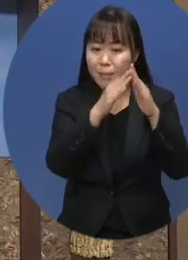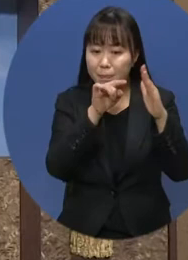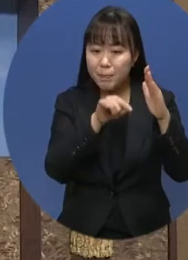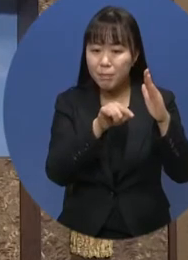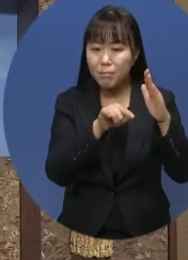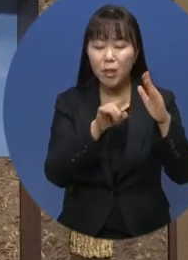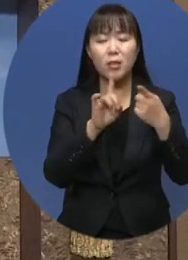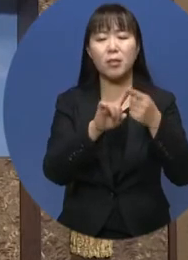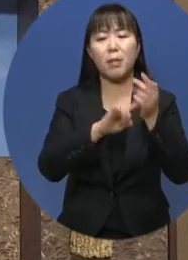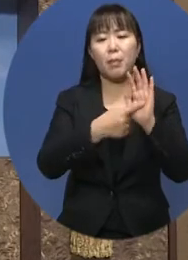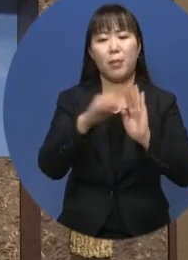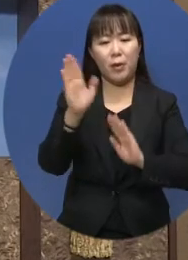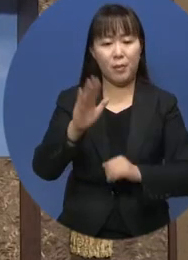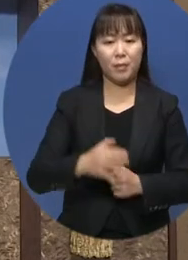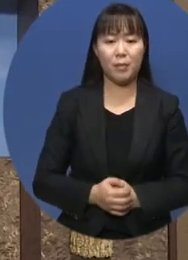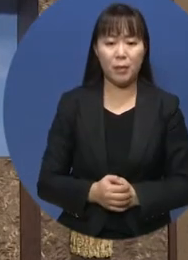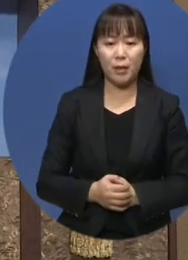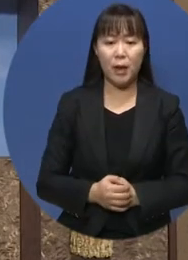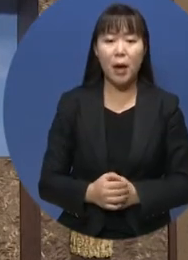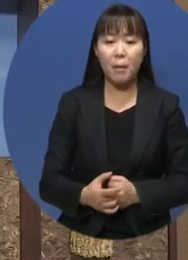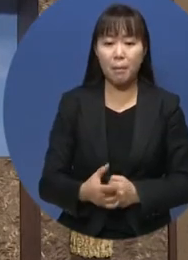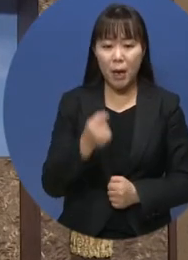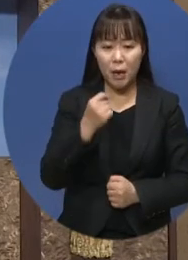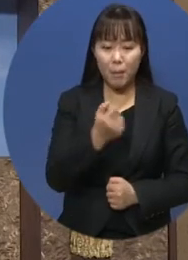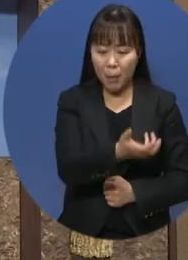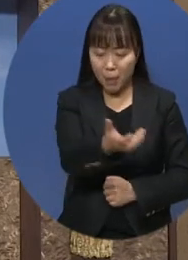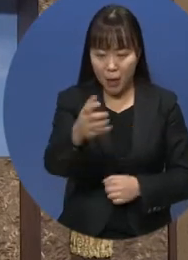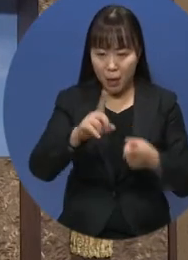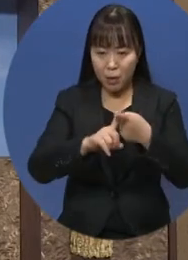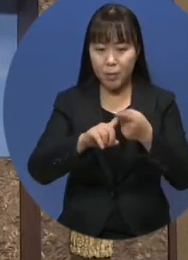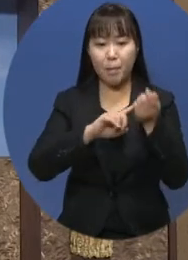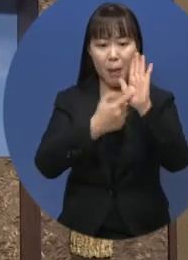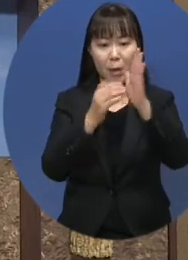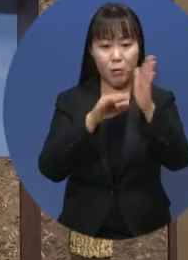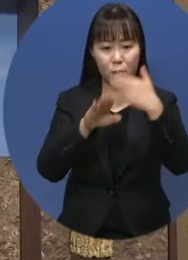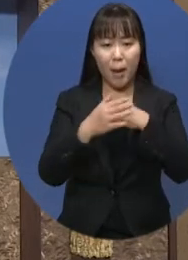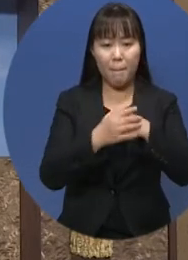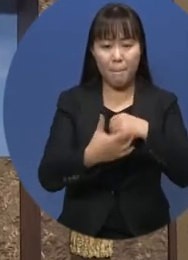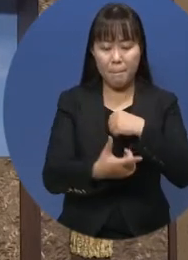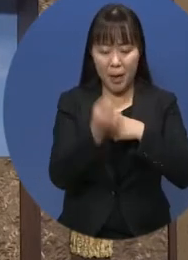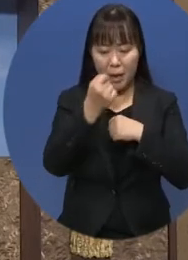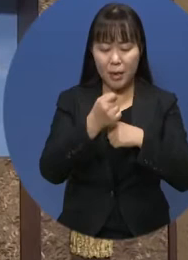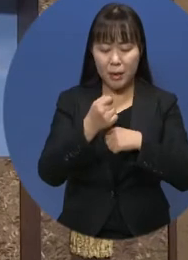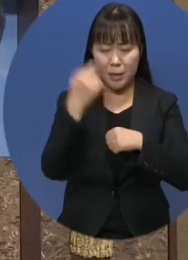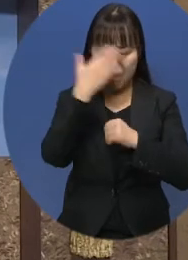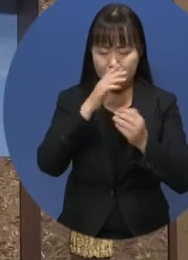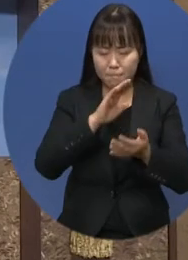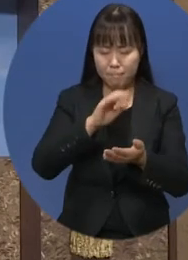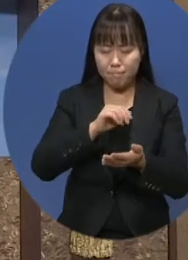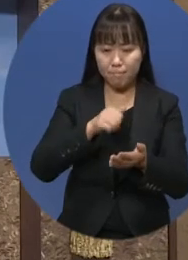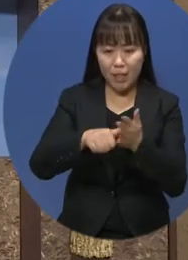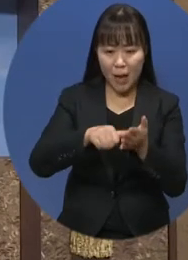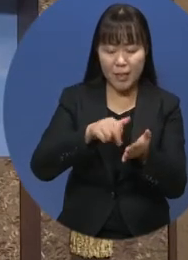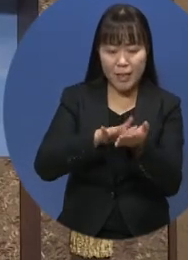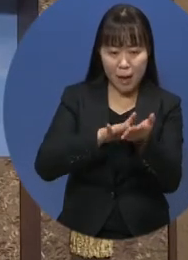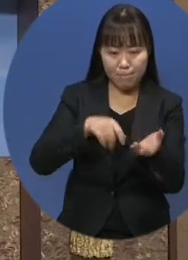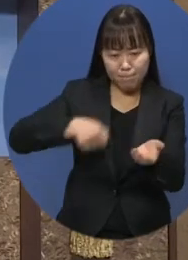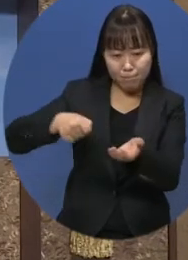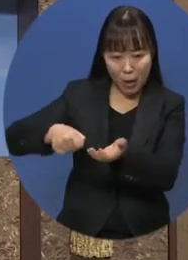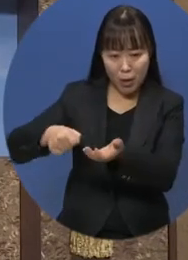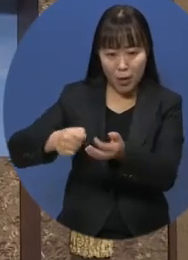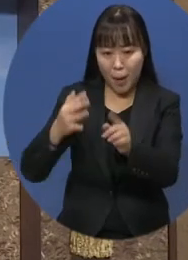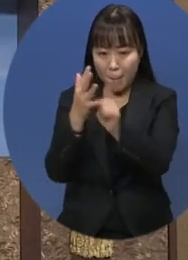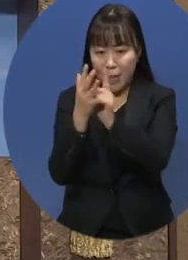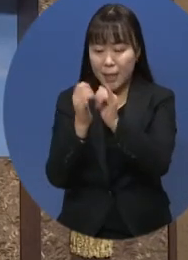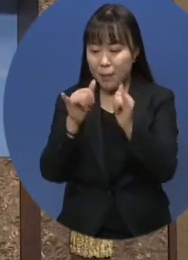이라든가 이런거 발표한 했죠 빨리 발표를 하고 빨리 소독을 하고 그리고 이 확진 자 접촉한